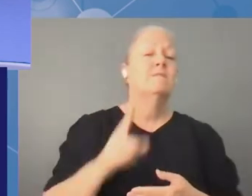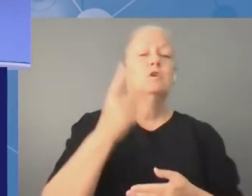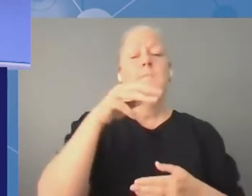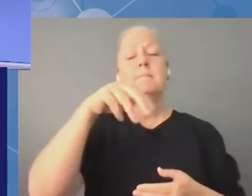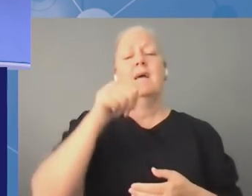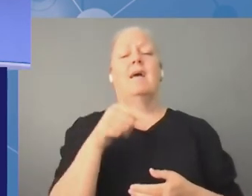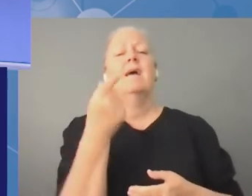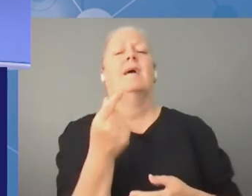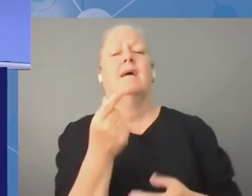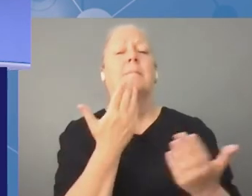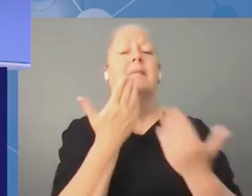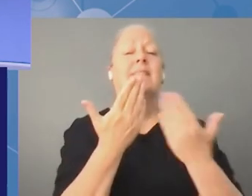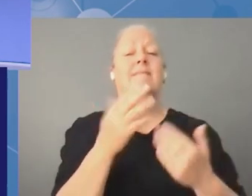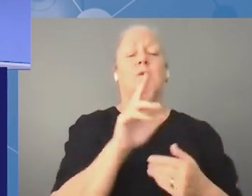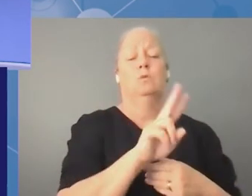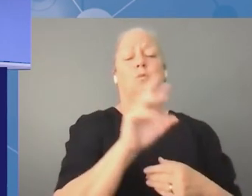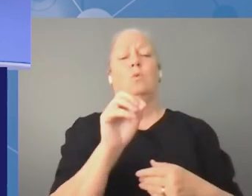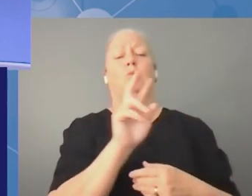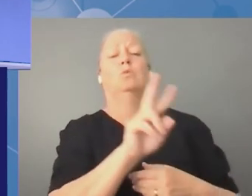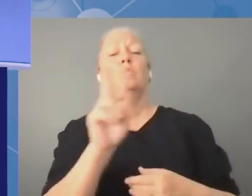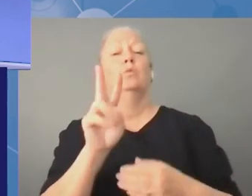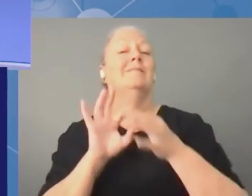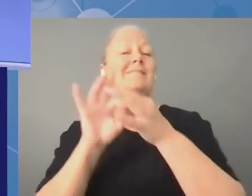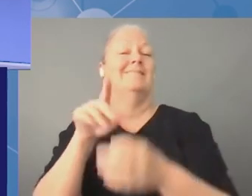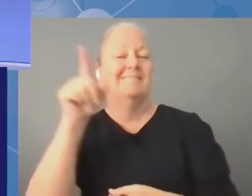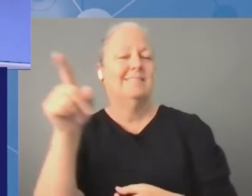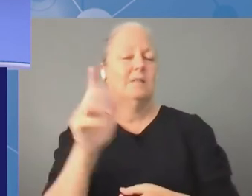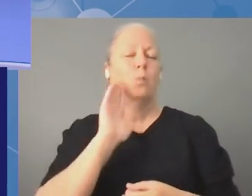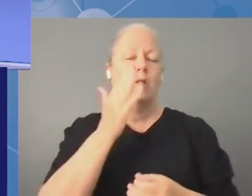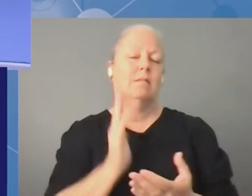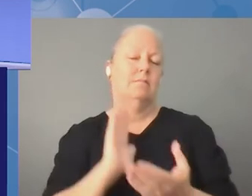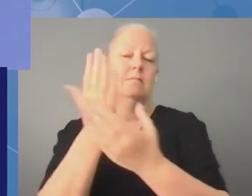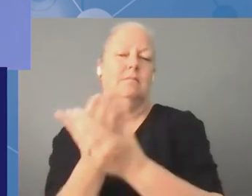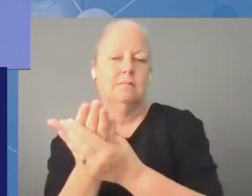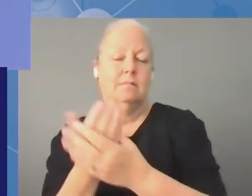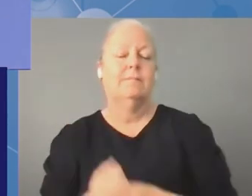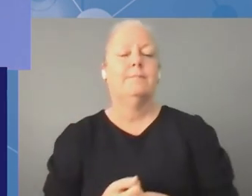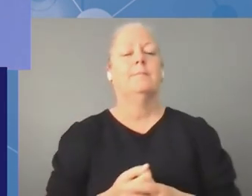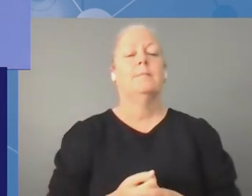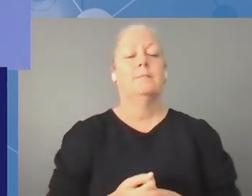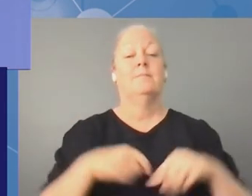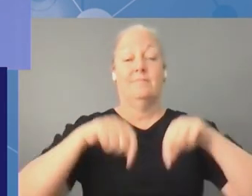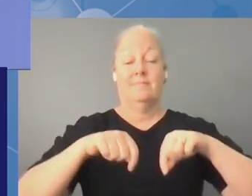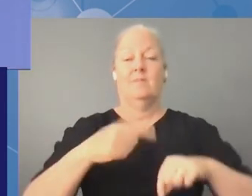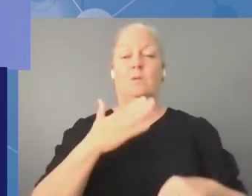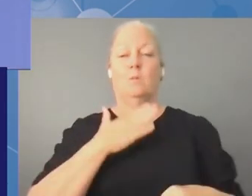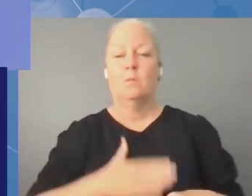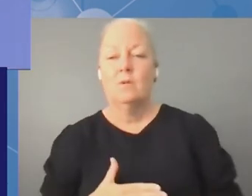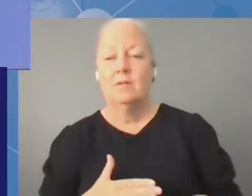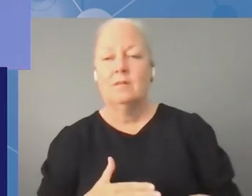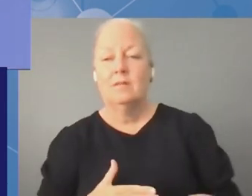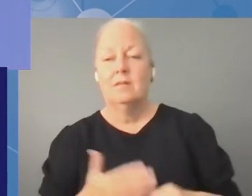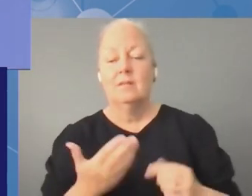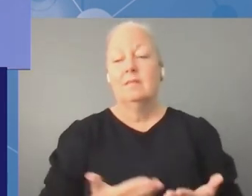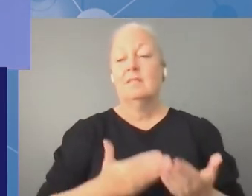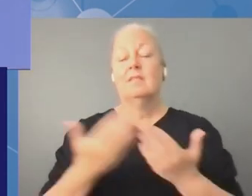بالإيميل، وسوف نجاوب على كل هذه الرسائل، وسوف نأخذ كل هذه التعليقات